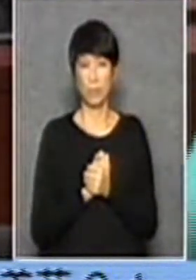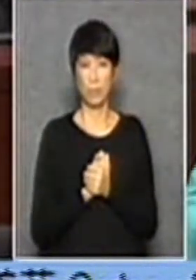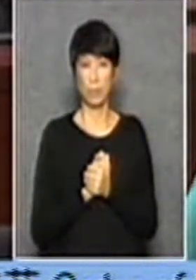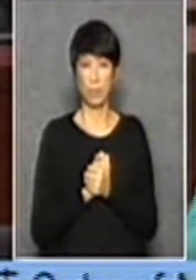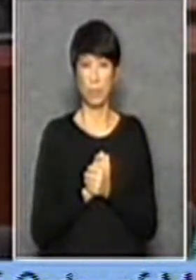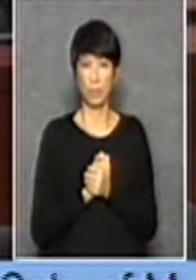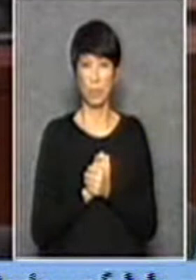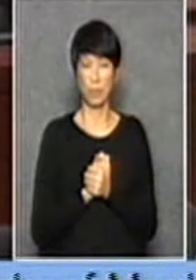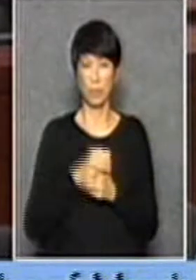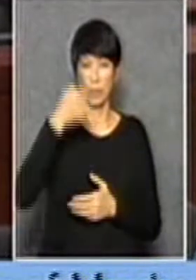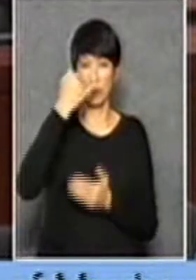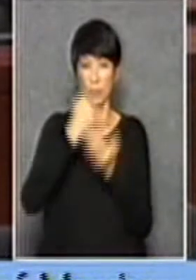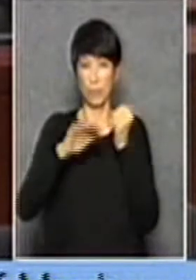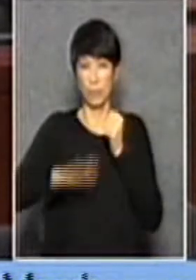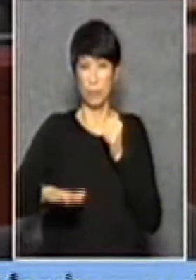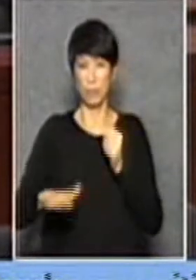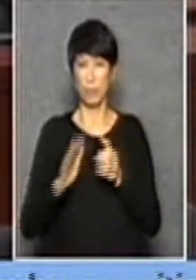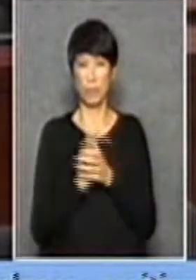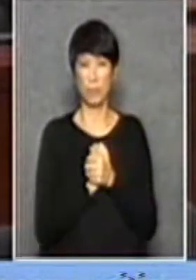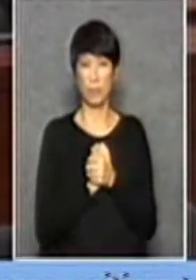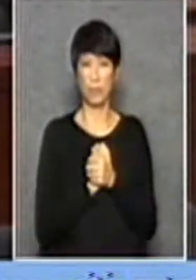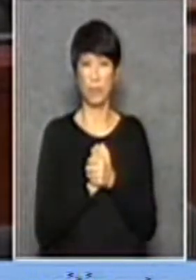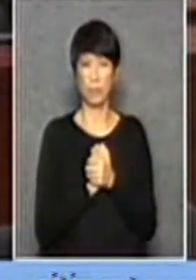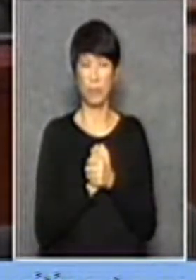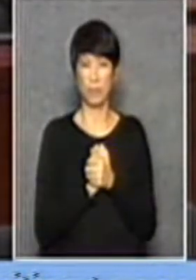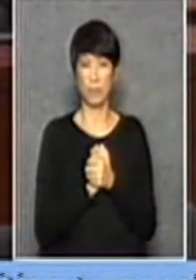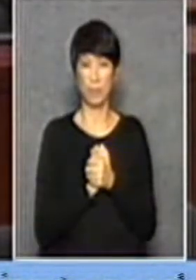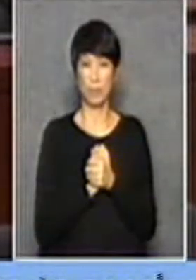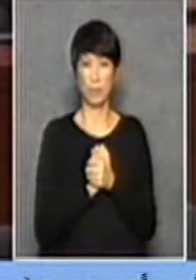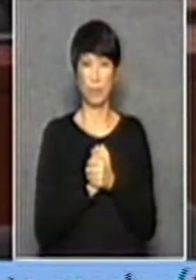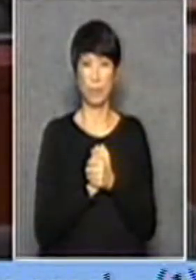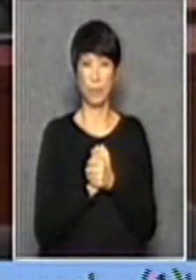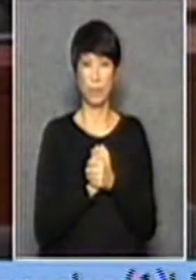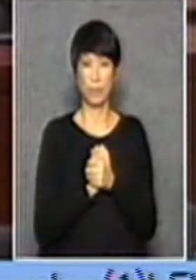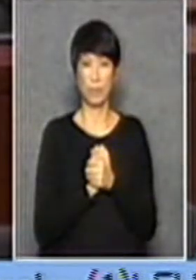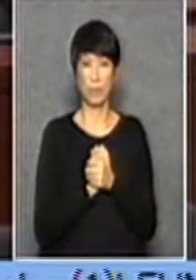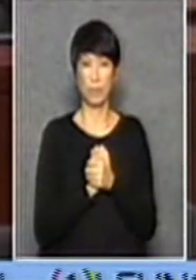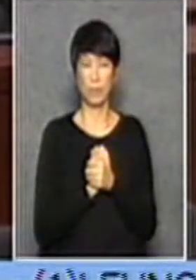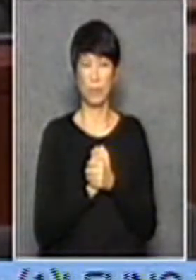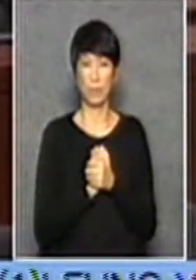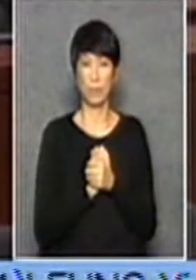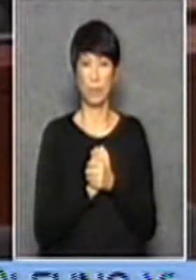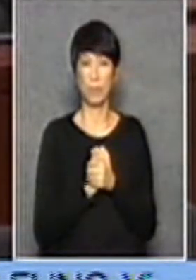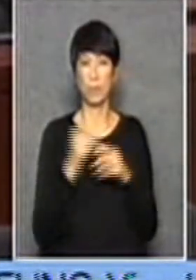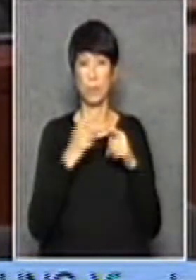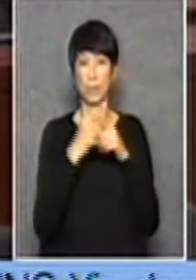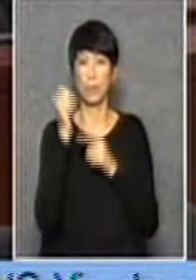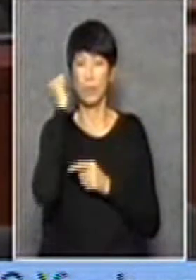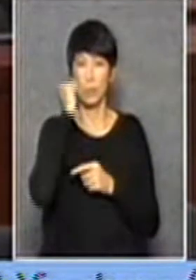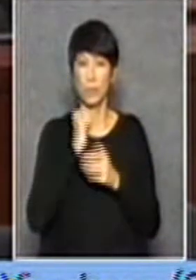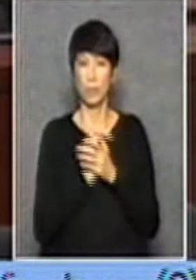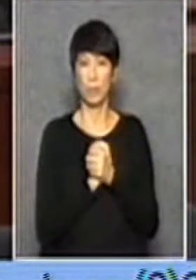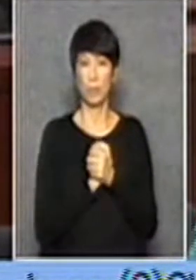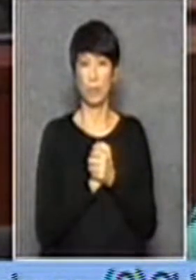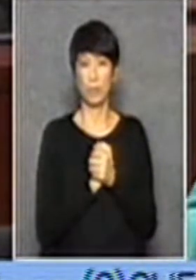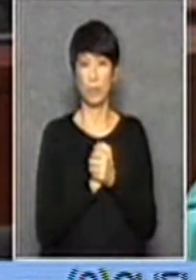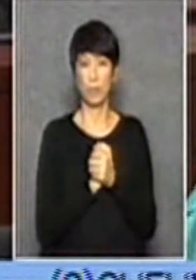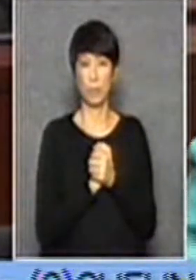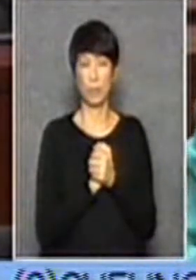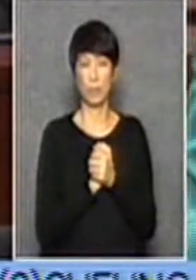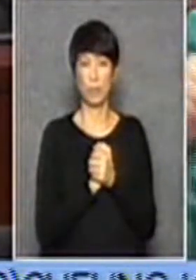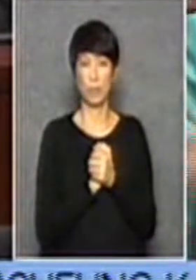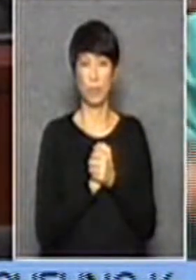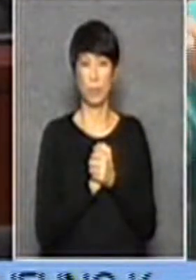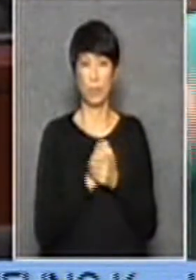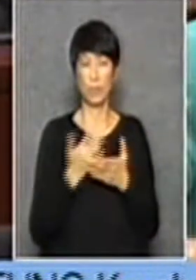未來，為了下一代的作打算，甚至是人口老化的問題， 所以我